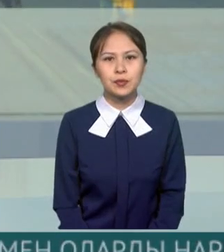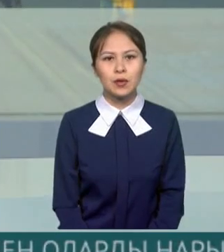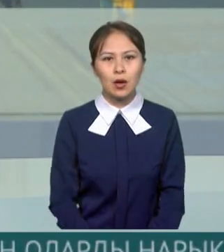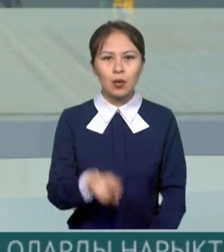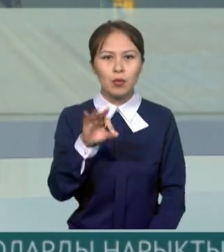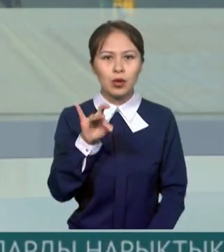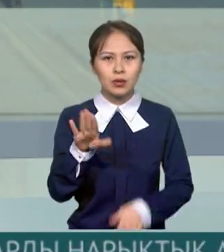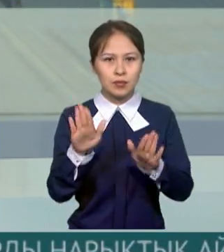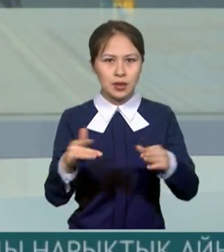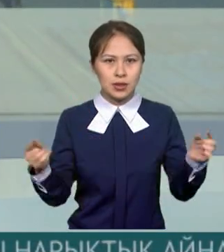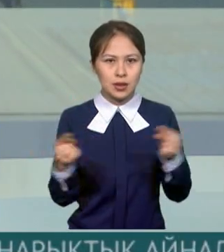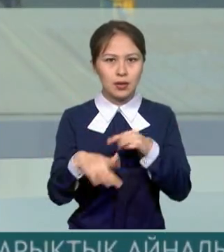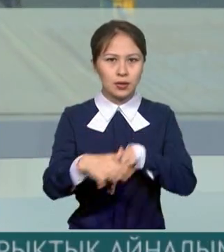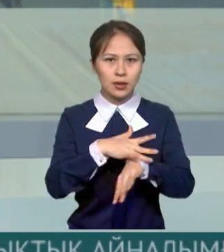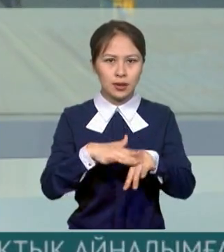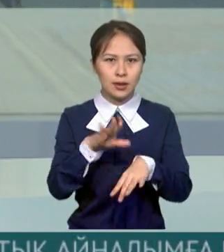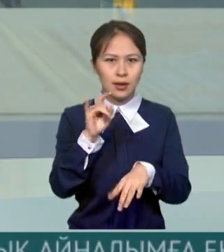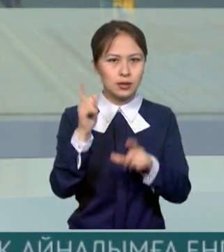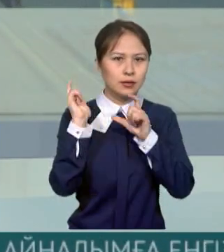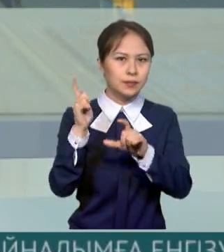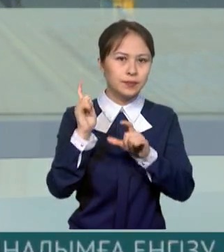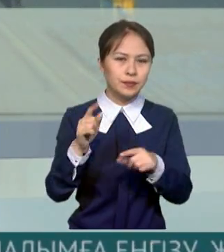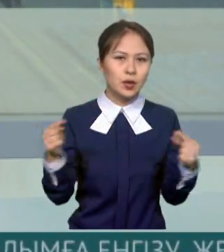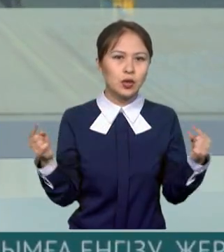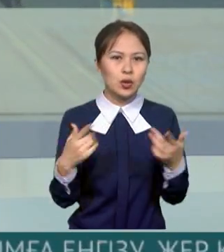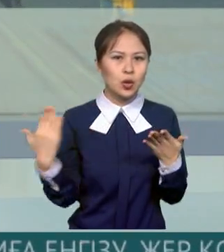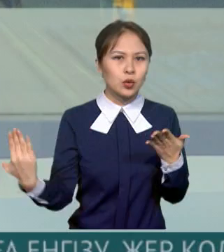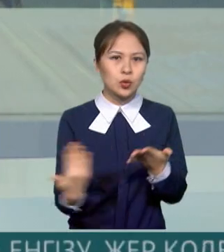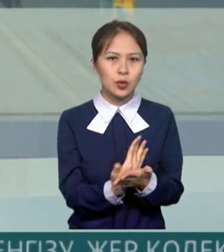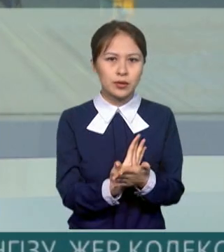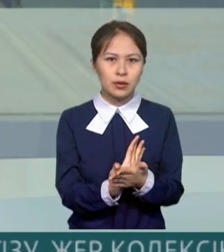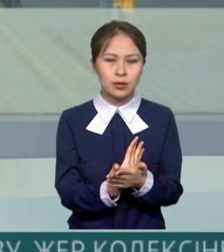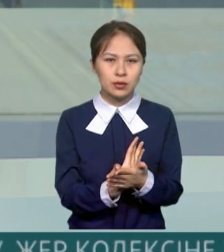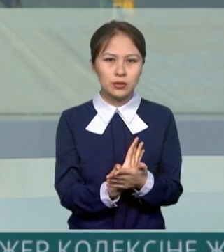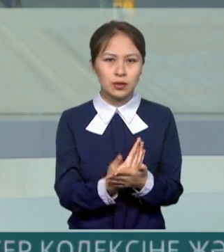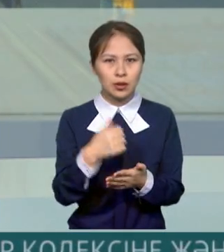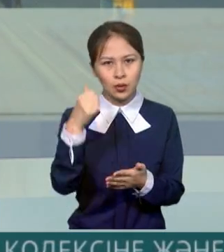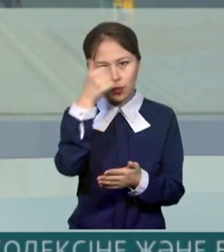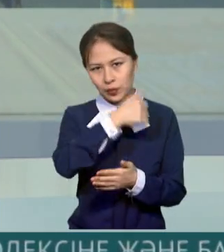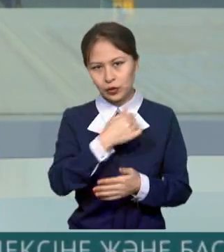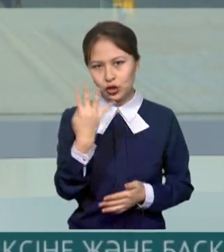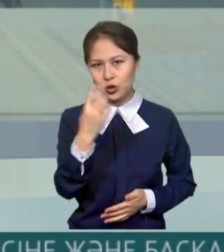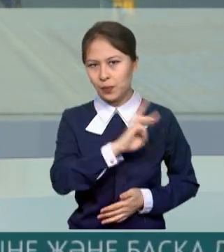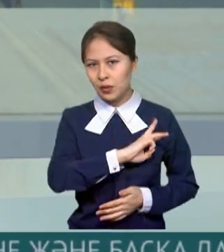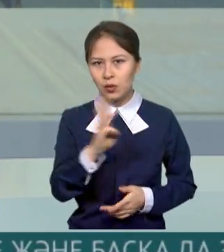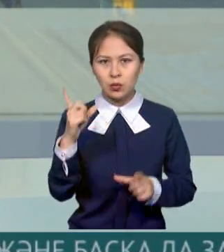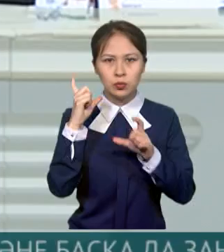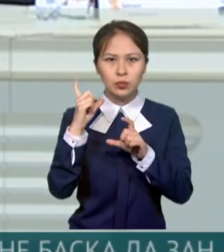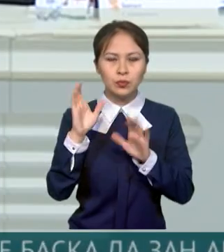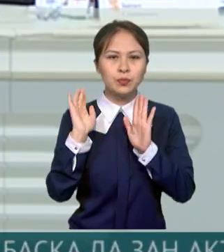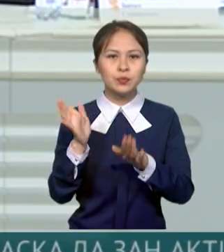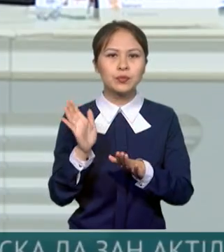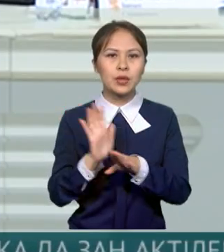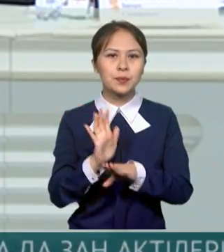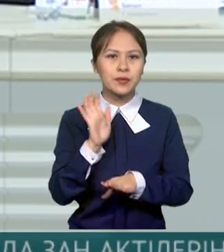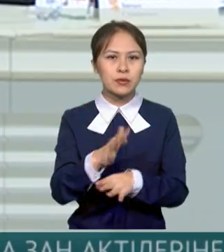Құрық портының іске қосылуымен еліміздің транзиттік жүк тасымалы айтарлықтай артады. Жаңа нысан арқылы жылына 4 миллион тонна жүк жөнелтілмек.